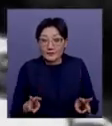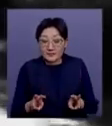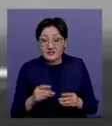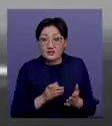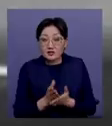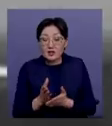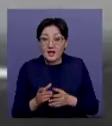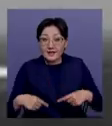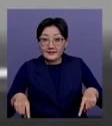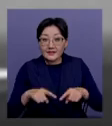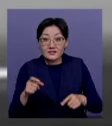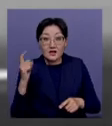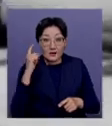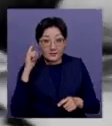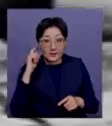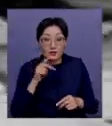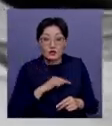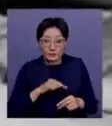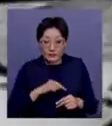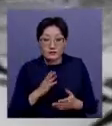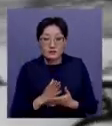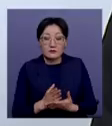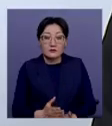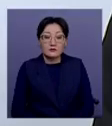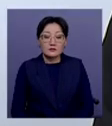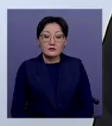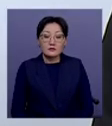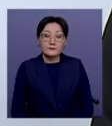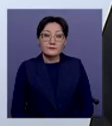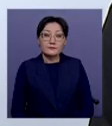қызмет радиооператор болып та біраз еңбек еткен.